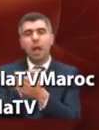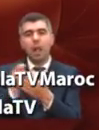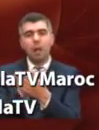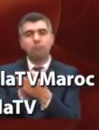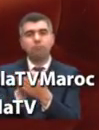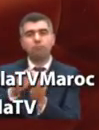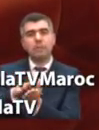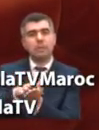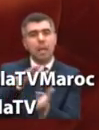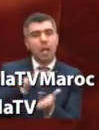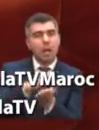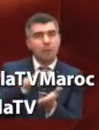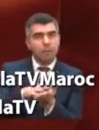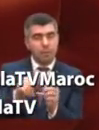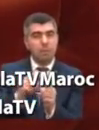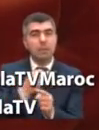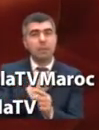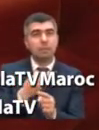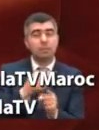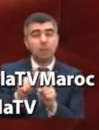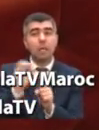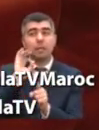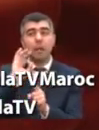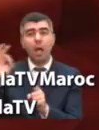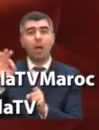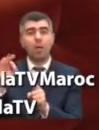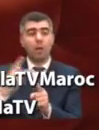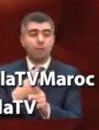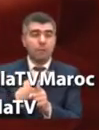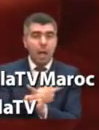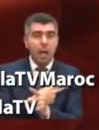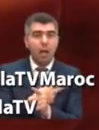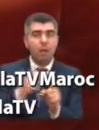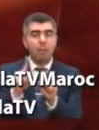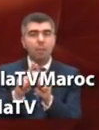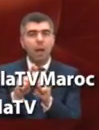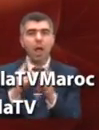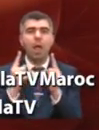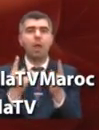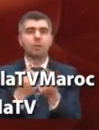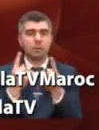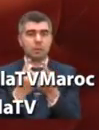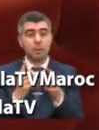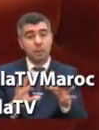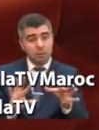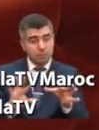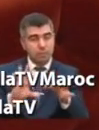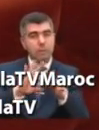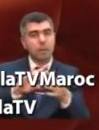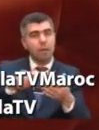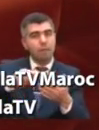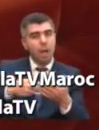التخصص وتنرفضوهم، لانه حنا بغينا التخصصات اللي تنفتحوها فيما يتعلق بالتعاقد مع الاطباء المقيمين